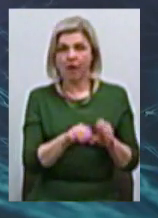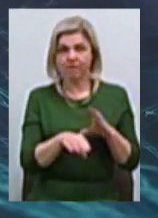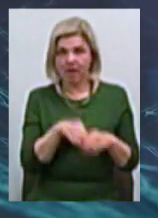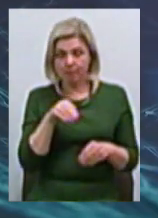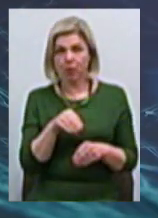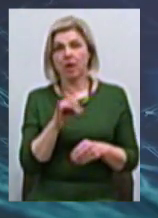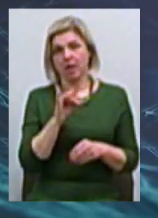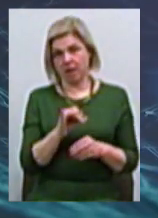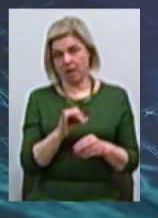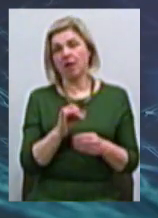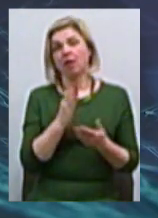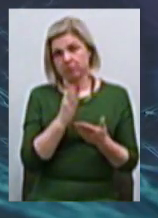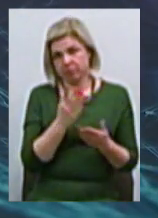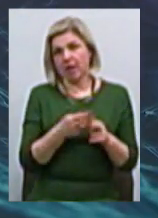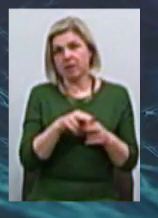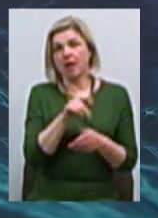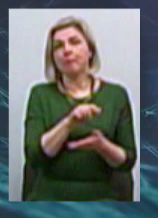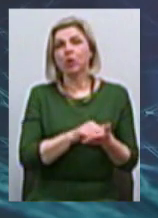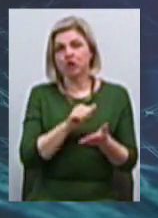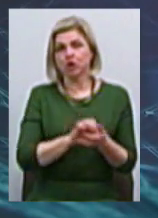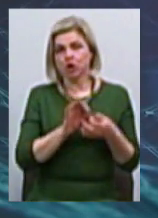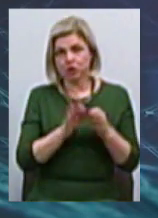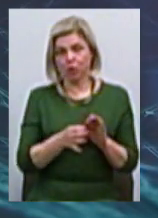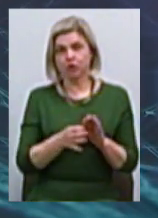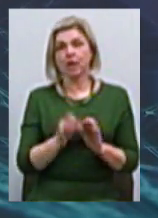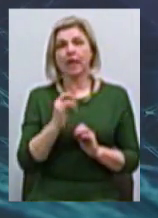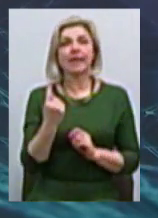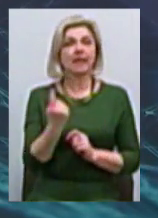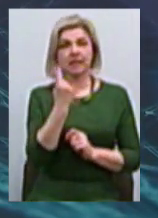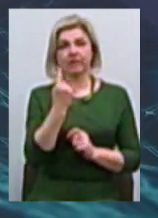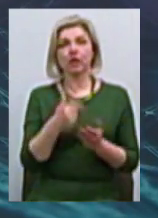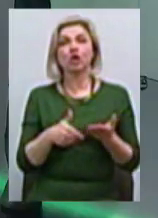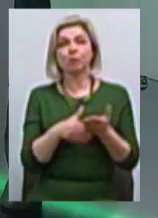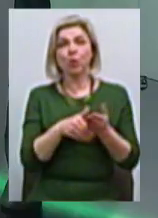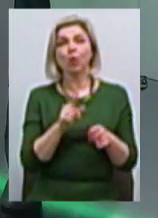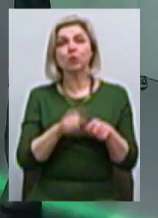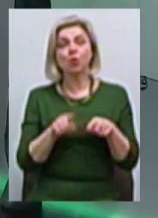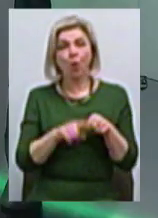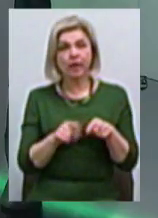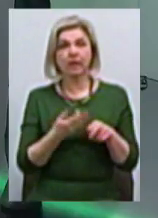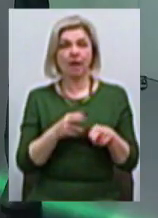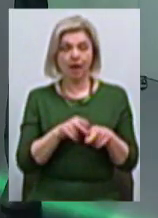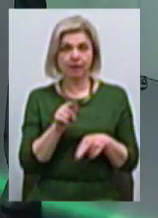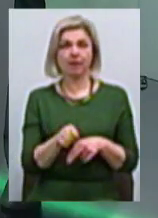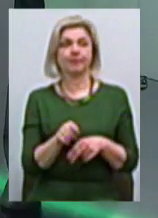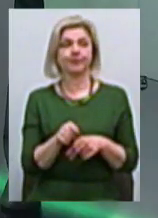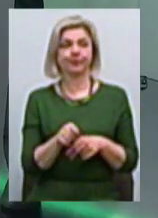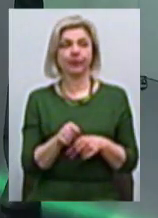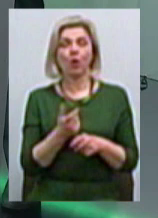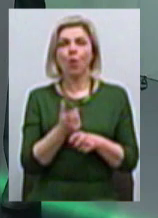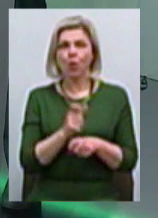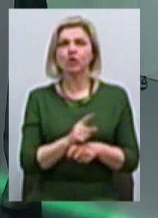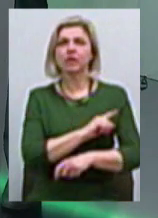и обусловлено это достаточно сложная процедура. Снова-таки, единственный способ ускорить ее, это очень